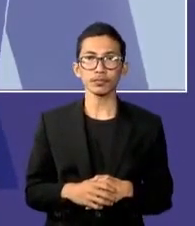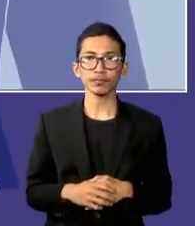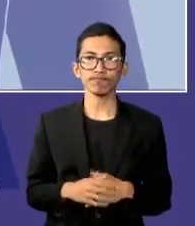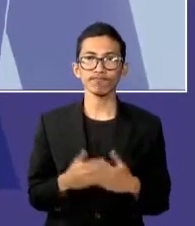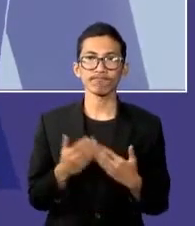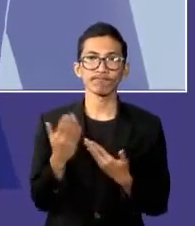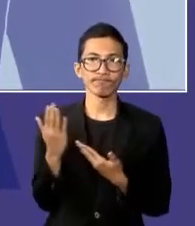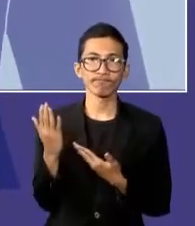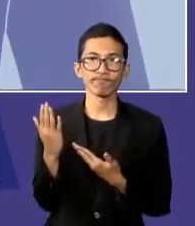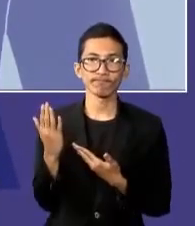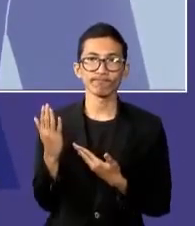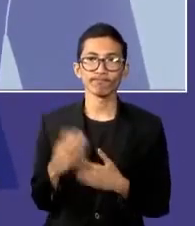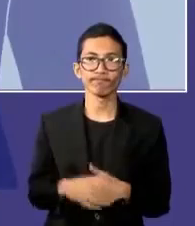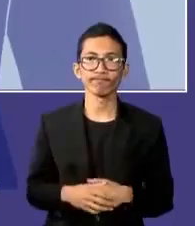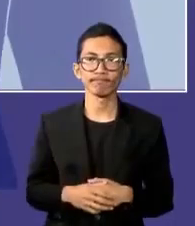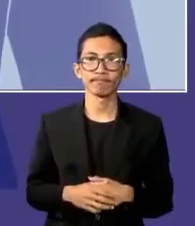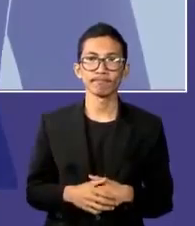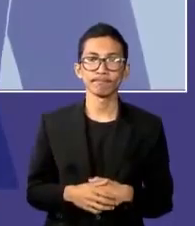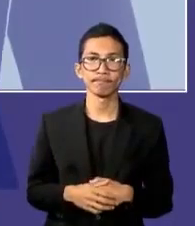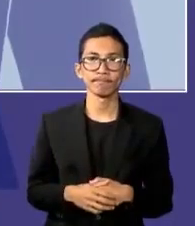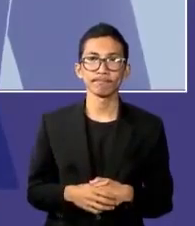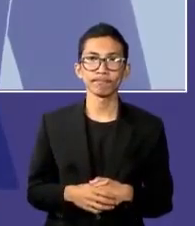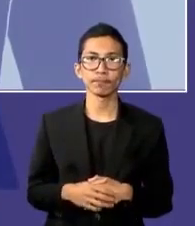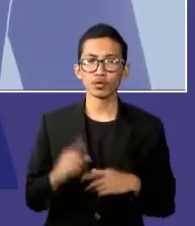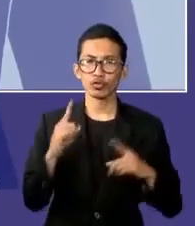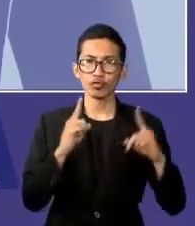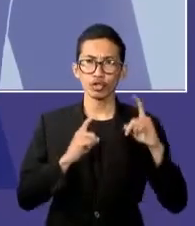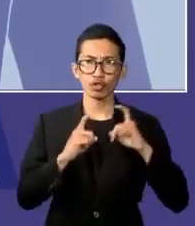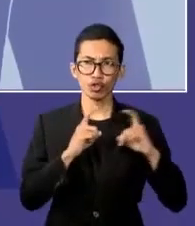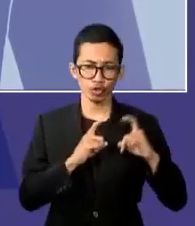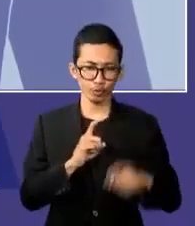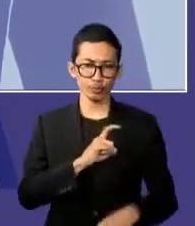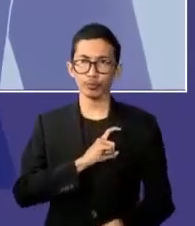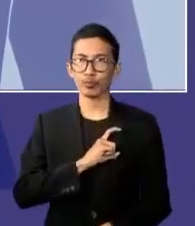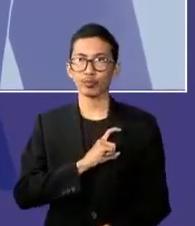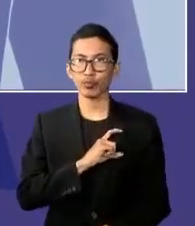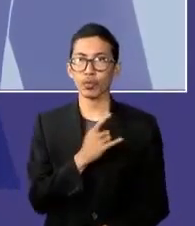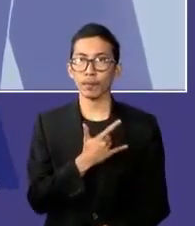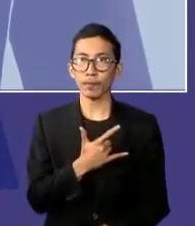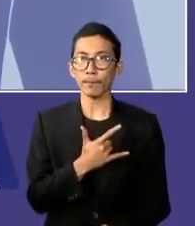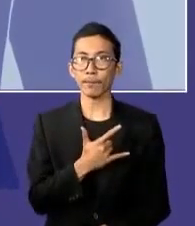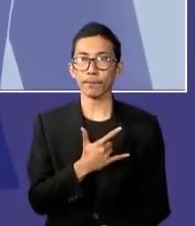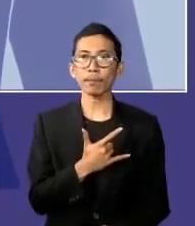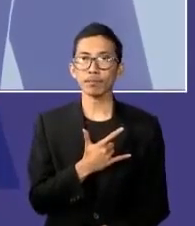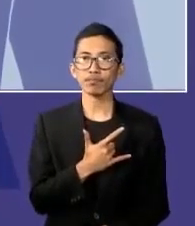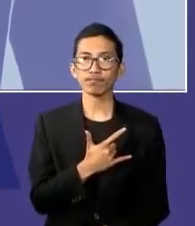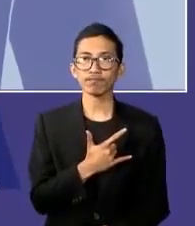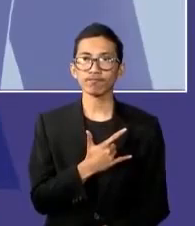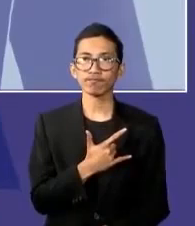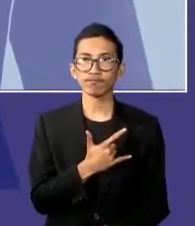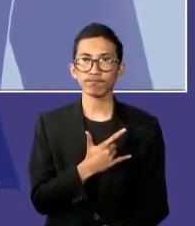angotensin conting enzim atau C2 Nah di sini virus akan segera menempel di reseptornya kemudian akan